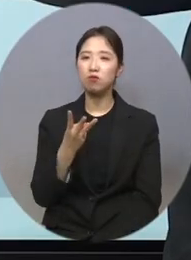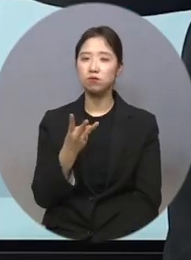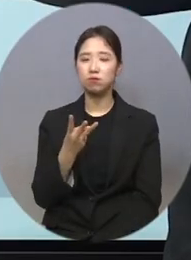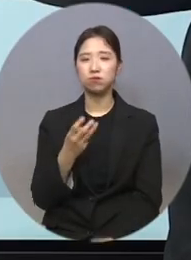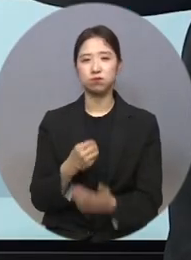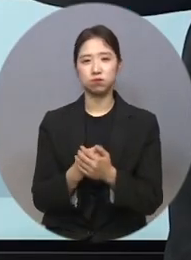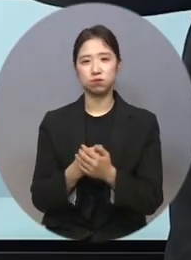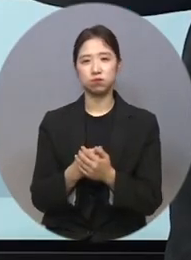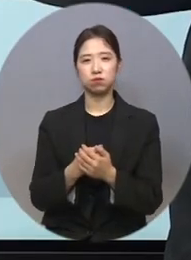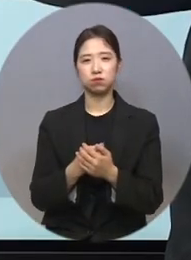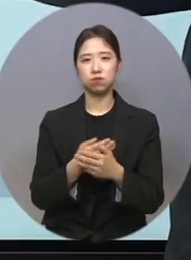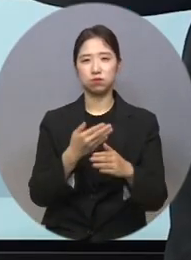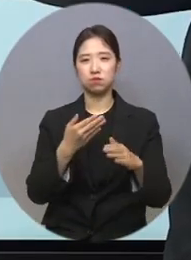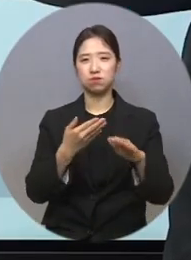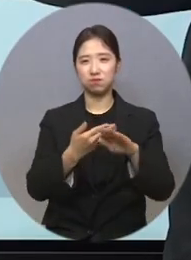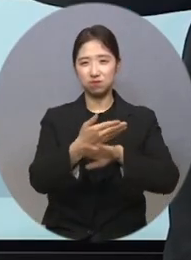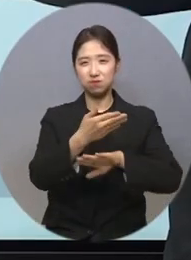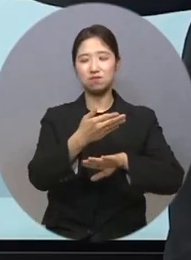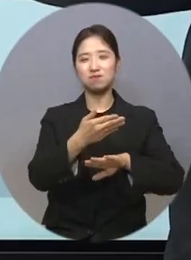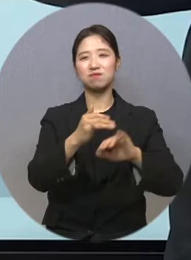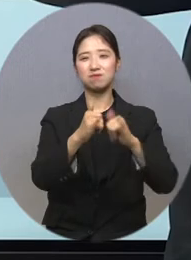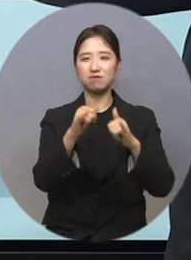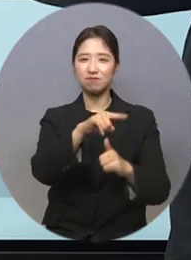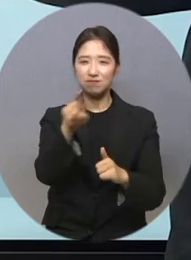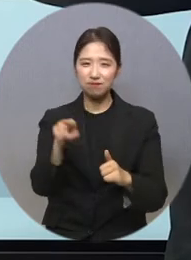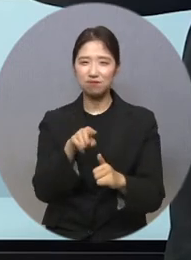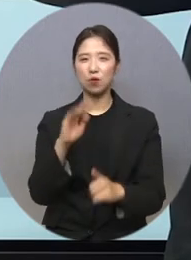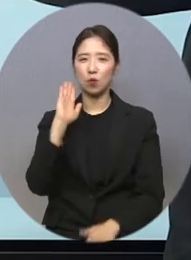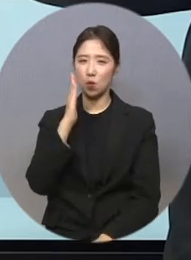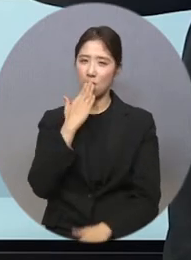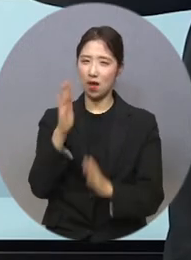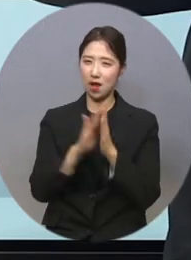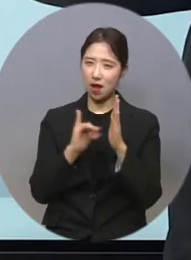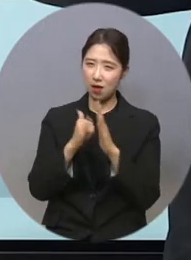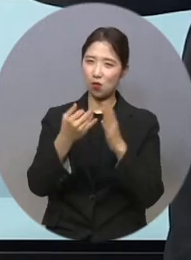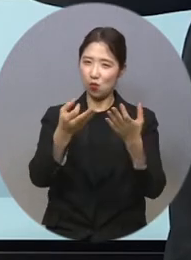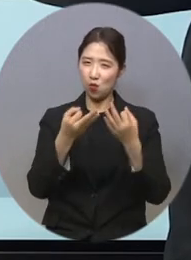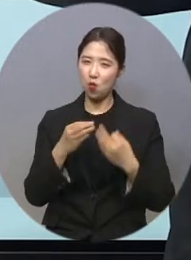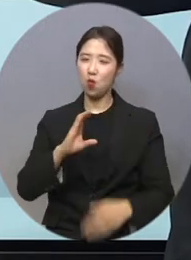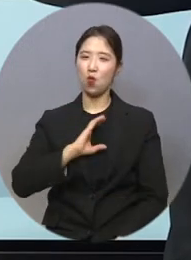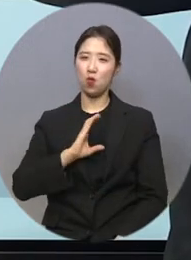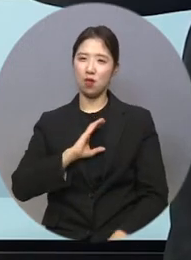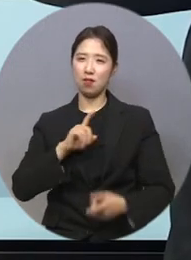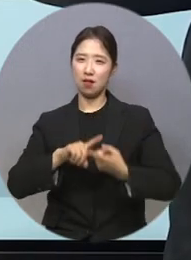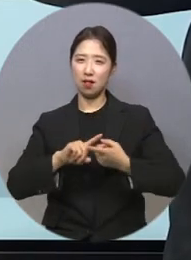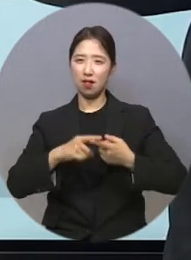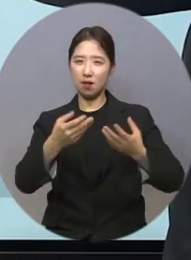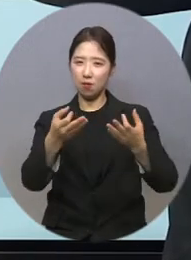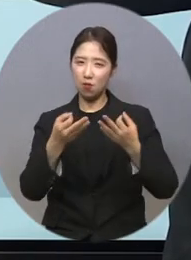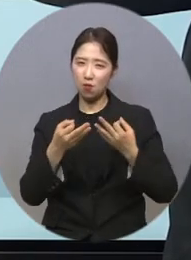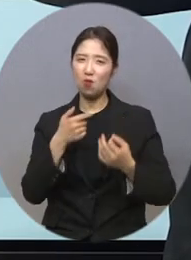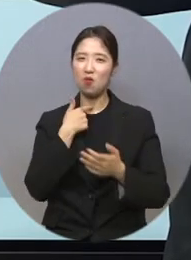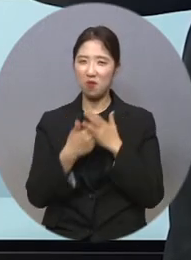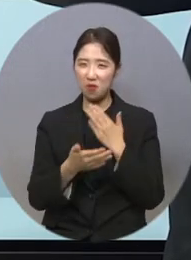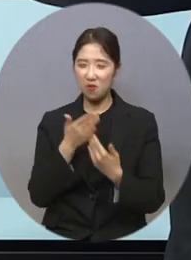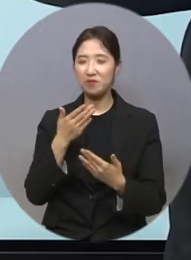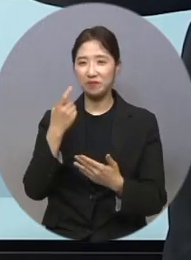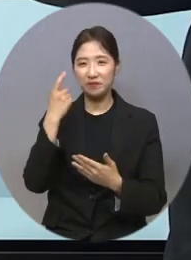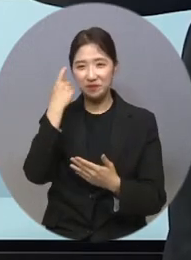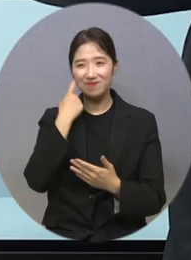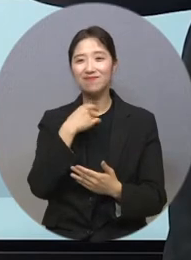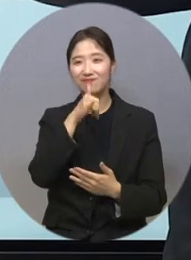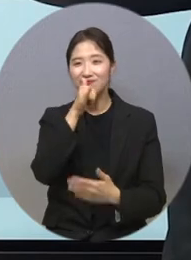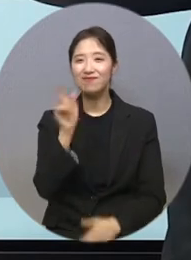그런 외부에 자라면서 그런 농인 가족을 보는 또 우리 코다를 보는 시선을 다 경험하셨을 것 같거든요.